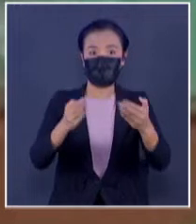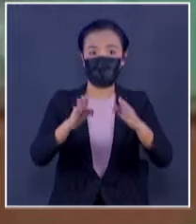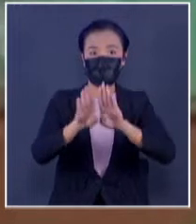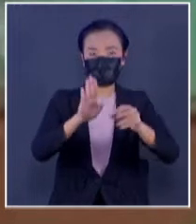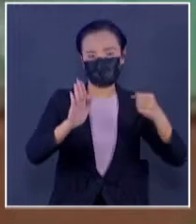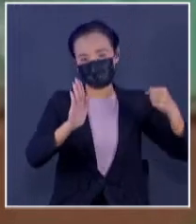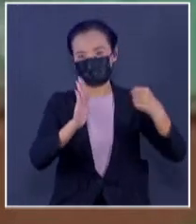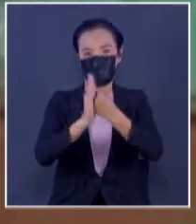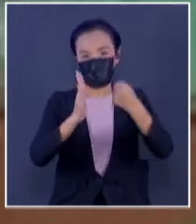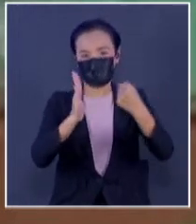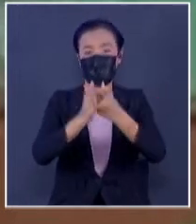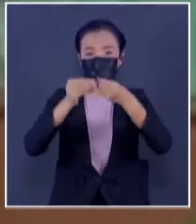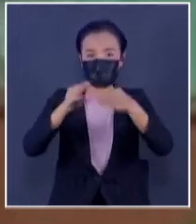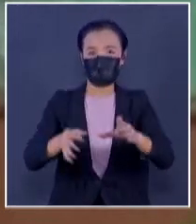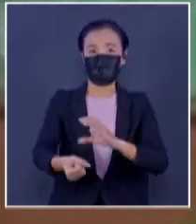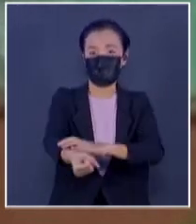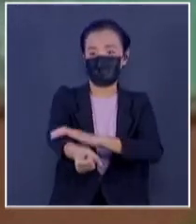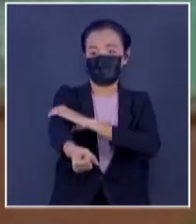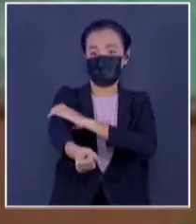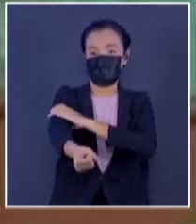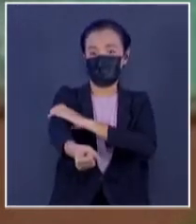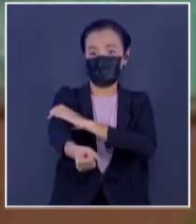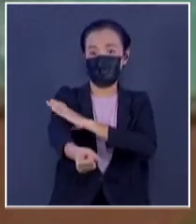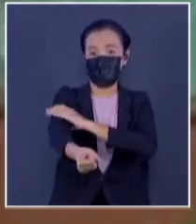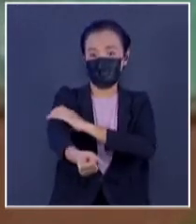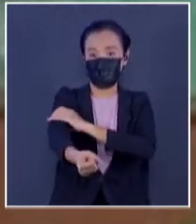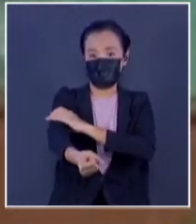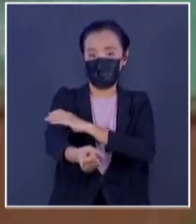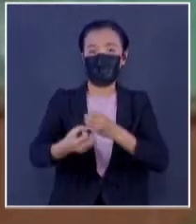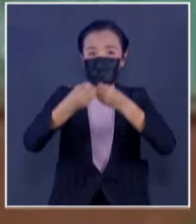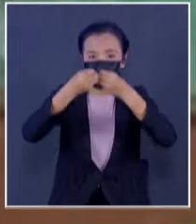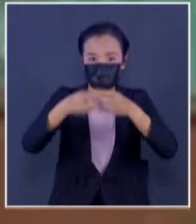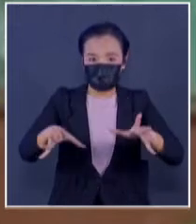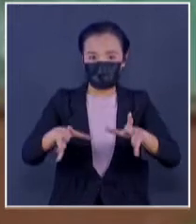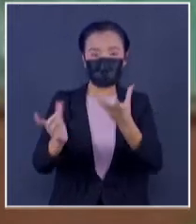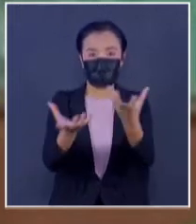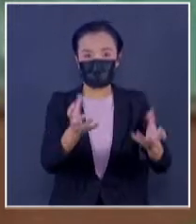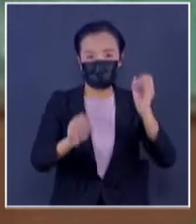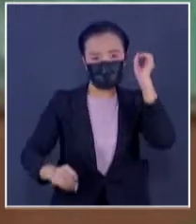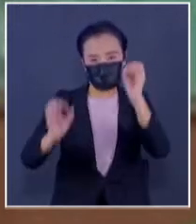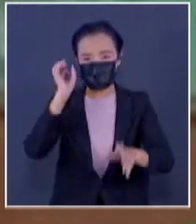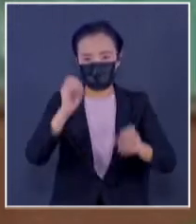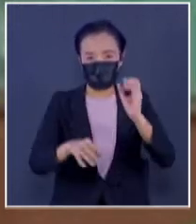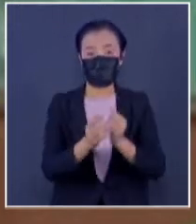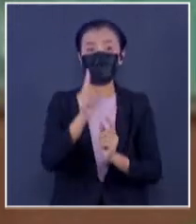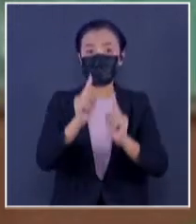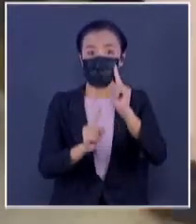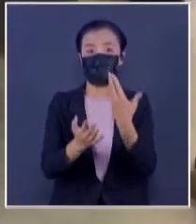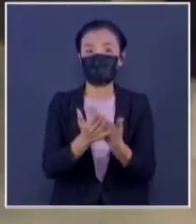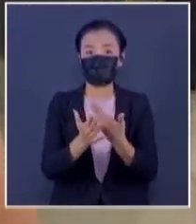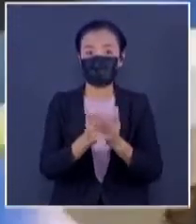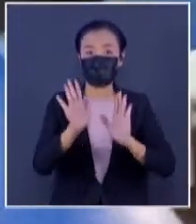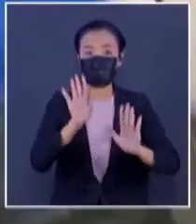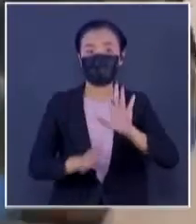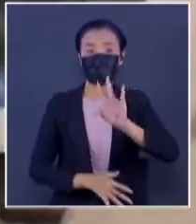แตกแล้วก็ทุบเครื่องวัดความดันอัตโนมัติทำให้อุปกรณ์ทางการแพทย์เสียหายซึ่งก็บอกว่าดีการประเมินมูลค่าอยู่ที่